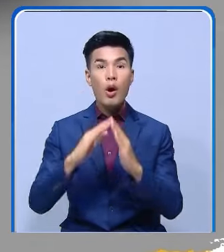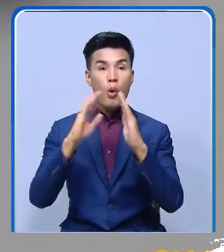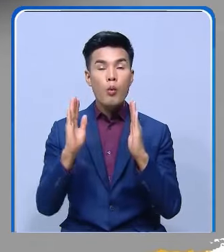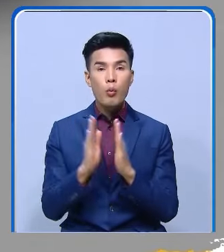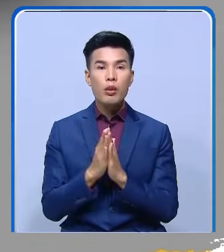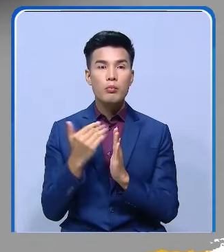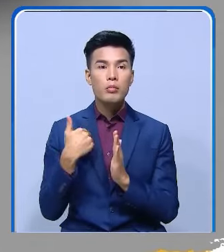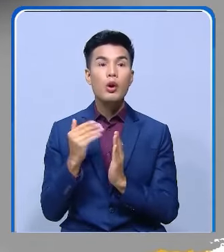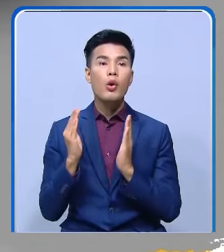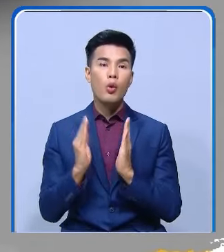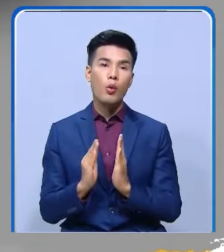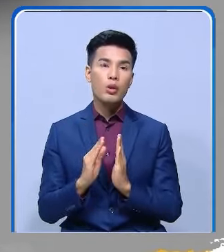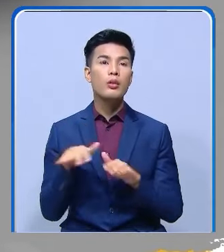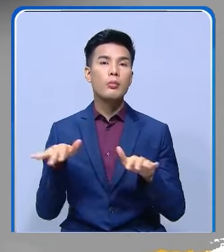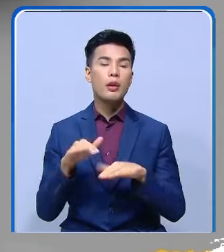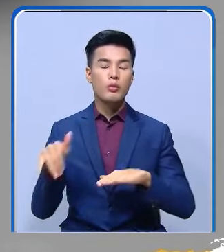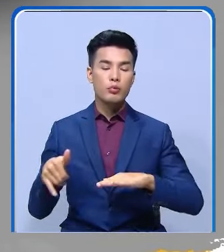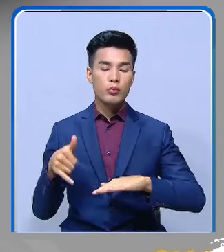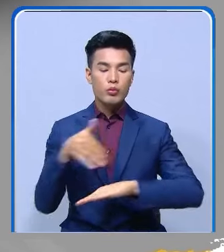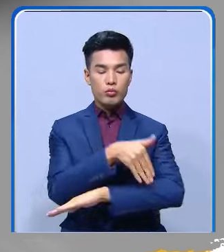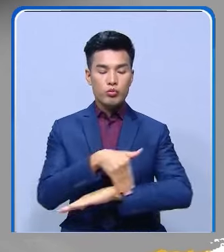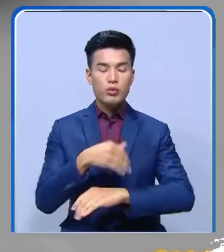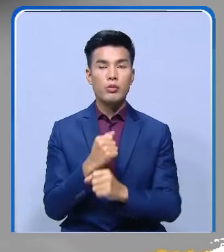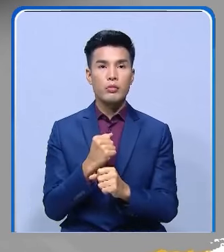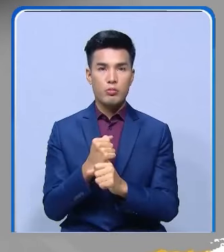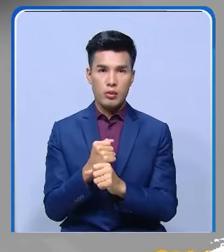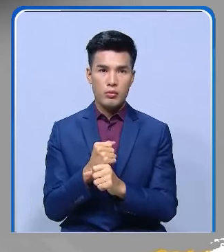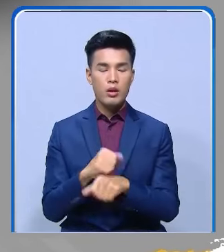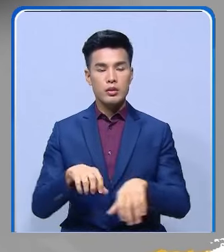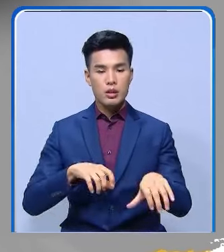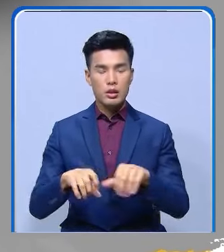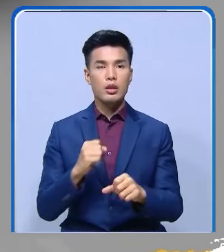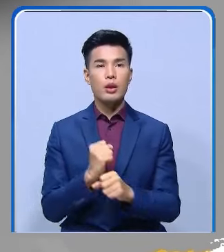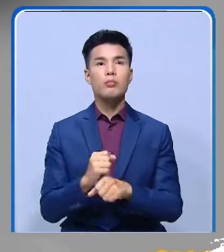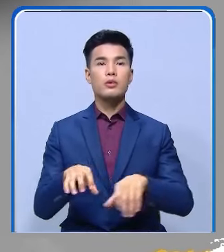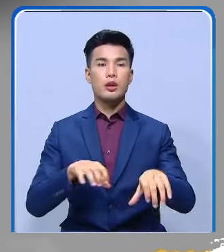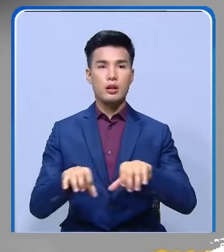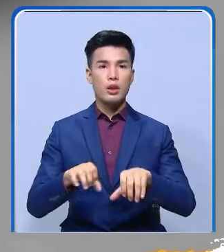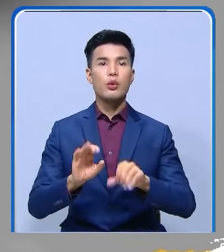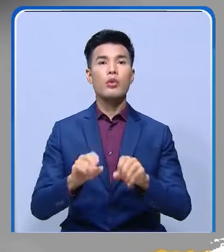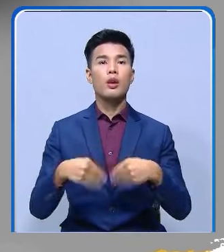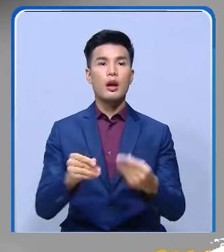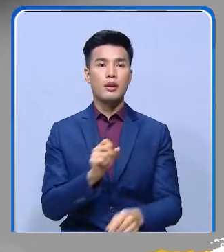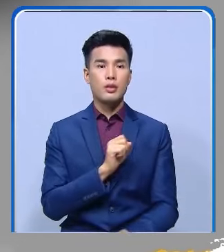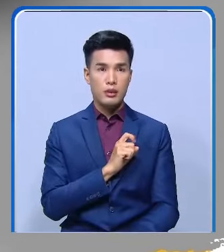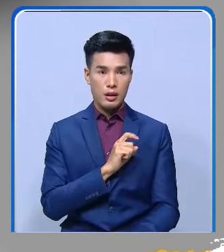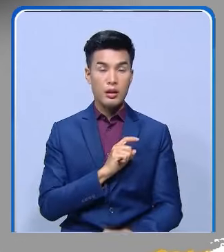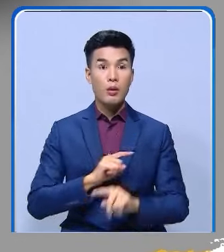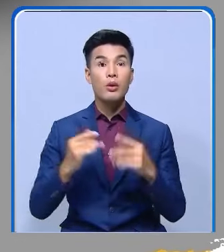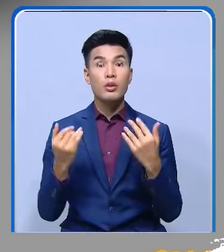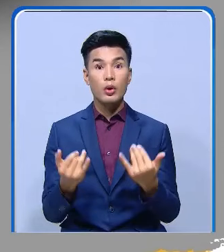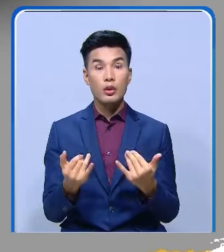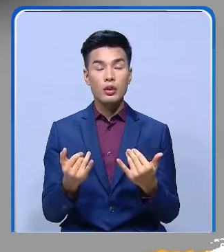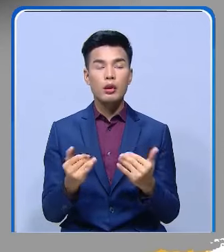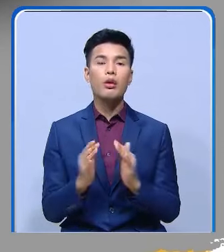ไวยาวัจกรเข้ามาบริหารจัดการด้านการเงินไงที่จะนำมาทำนุบำรุงพระพุทธศาสนาแต่ปัจจุบันเนี่ยพ